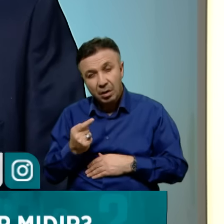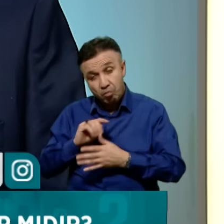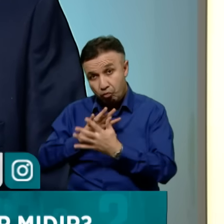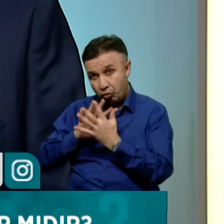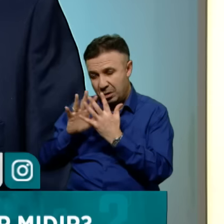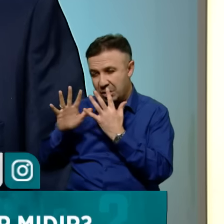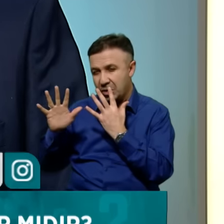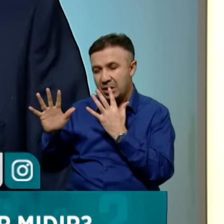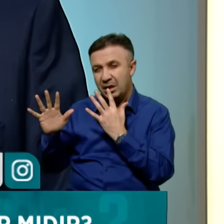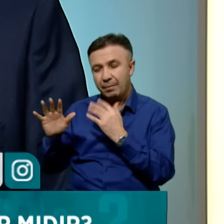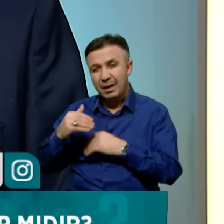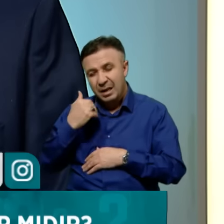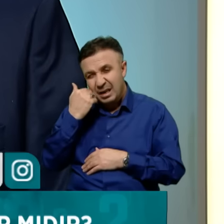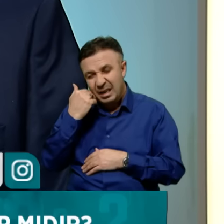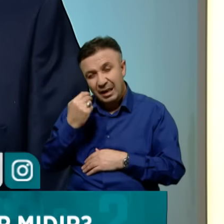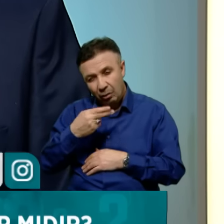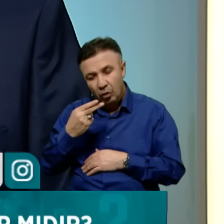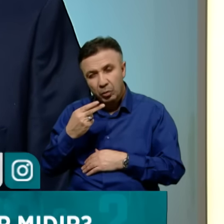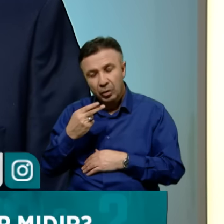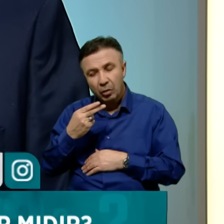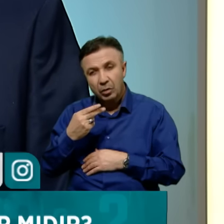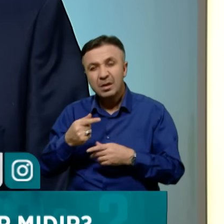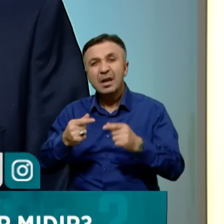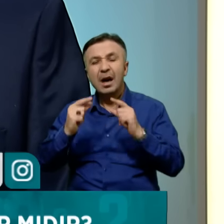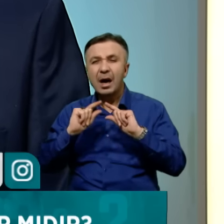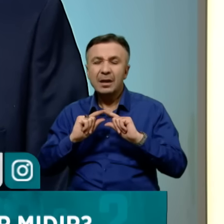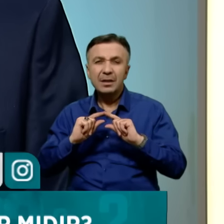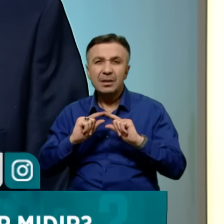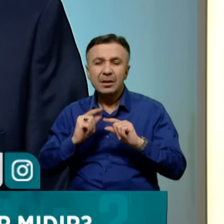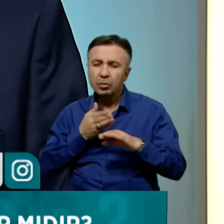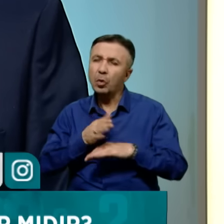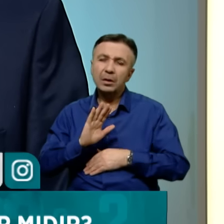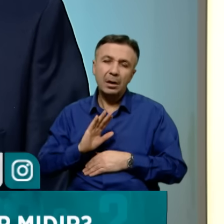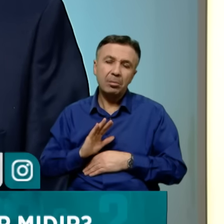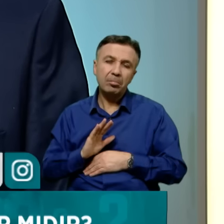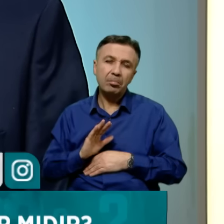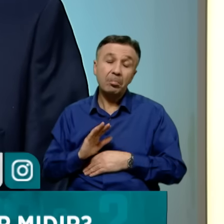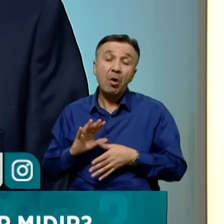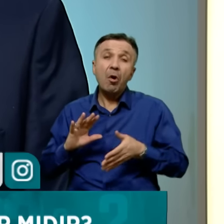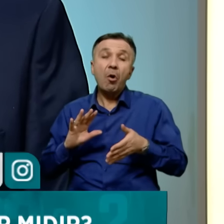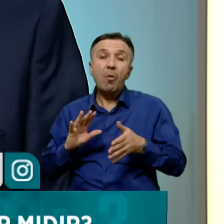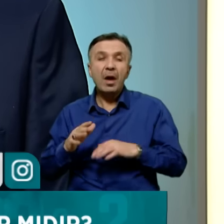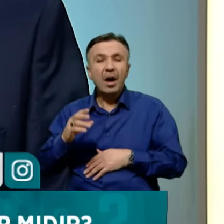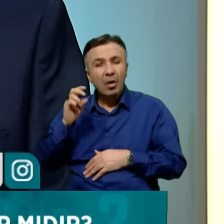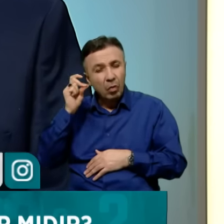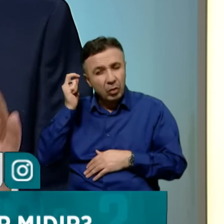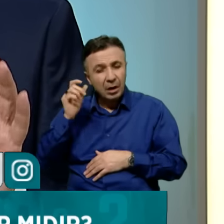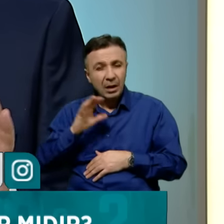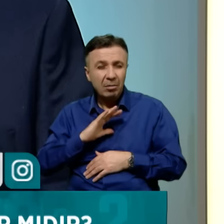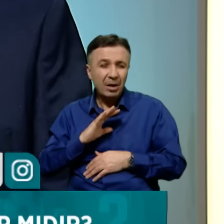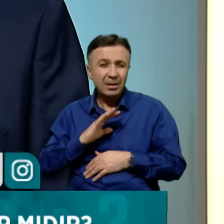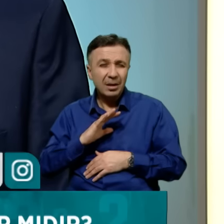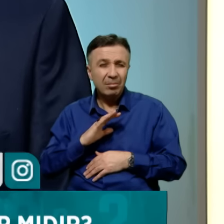zincirinde bir defa yalan söylemişse onun hadisini kabul etmezler veya fikrin diye Efendi bu tutkal mı Varsa